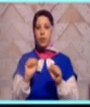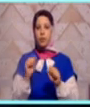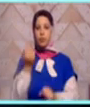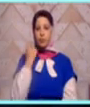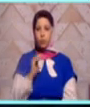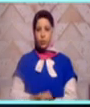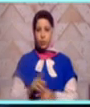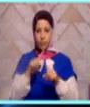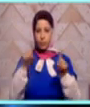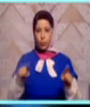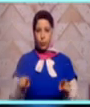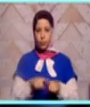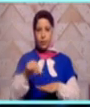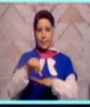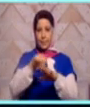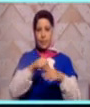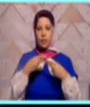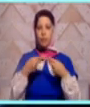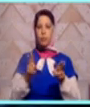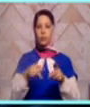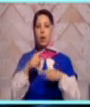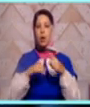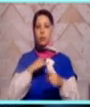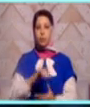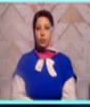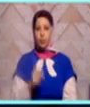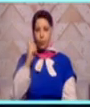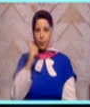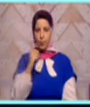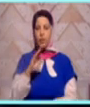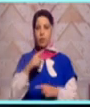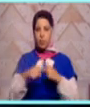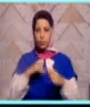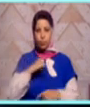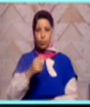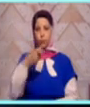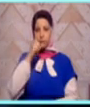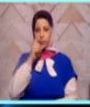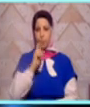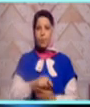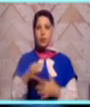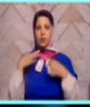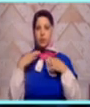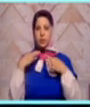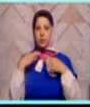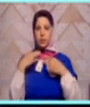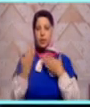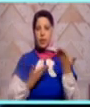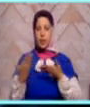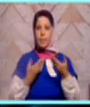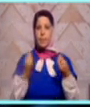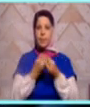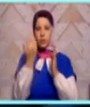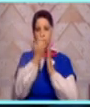التهويه، شرب السوائل بشكل وخاصه الماء، وارتداء الملابس التي تساعد على التقليل من